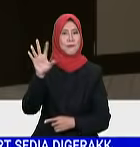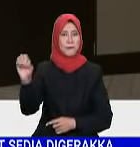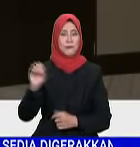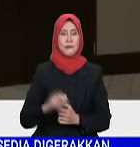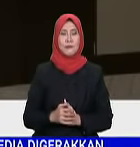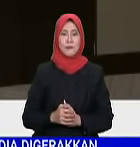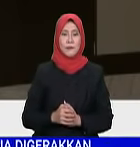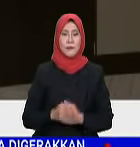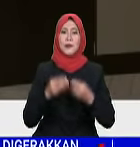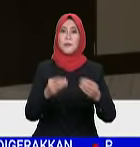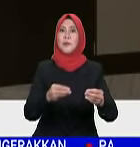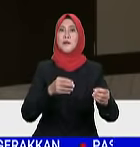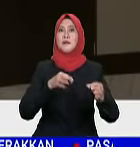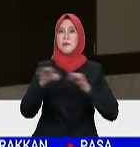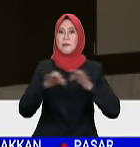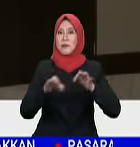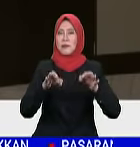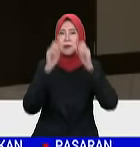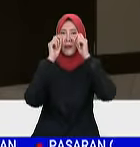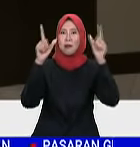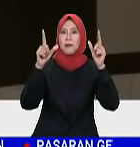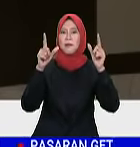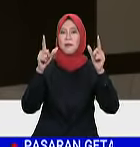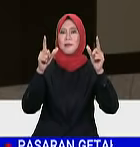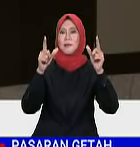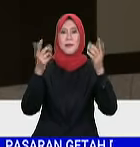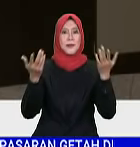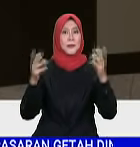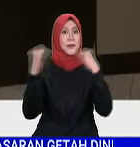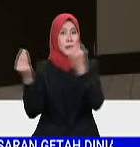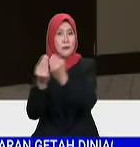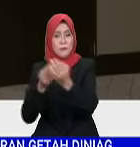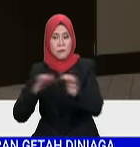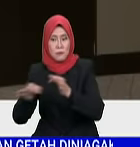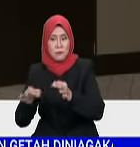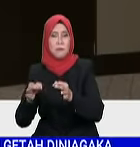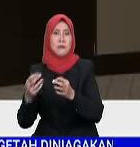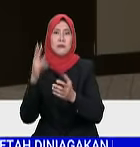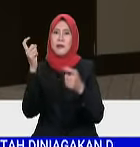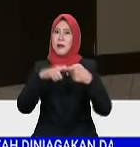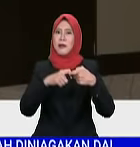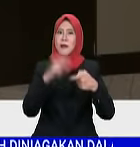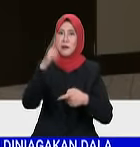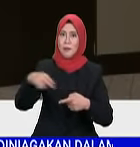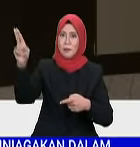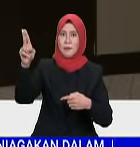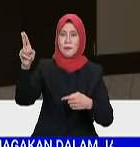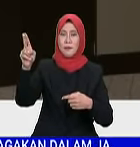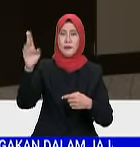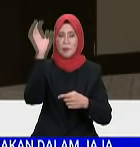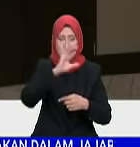Untuk memberikan kesedaran kepada masyarakat berhubung dengan halal, di samping kita mencari usahawan-usahawan